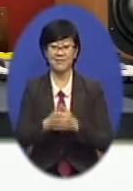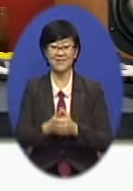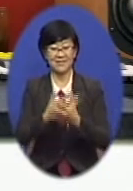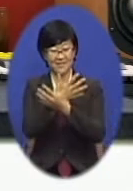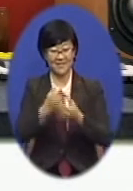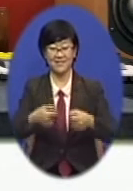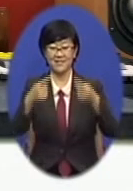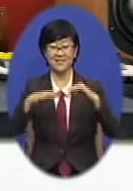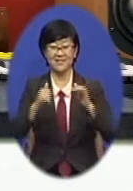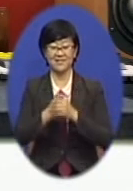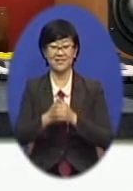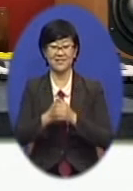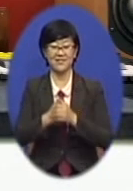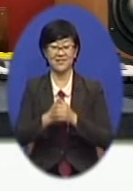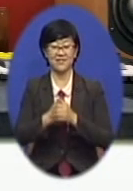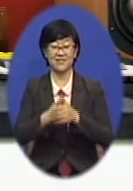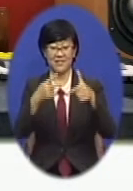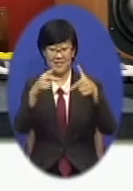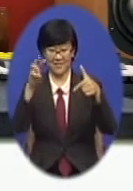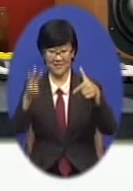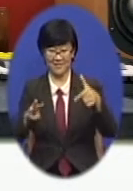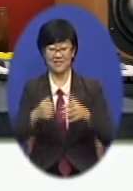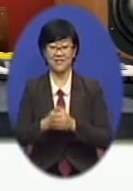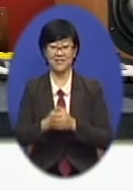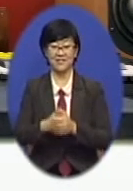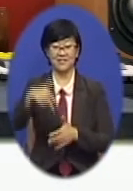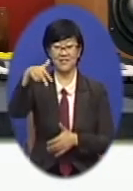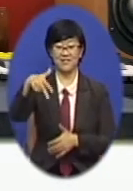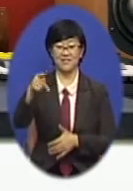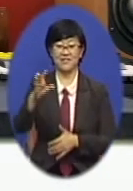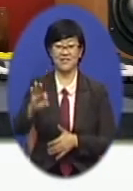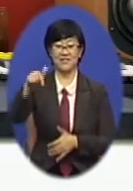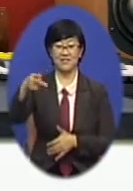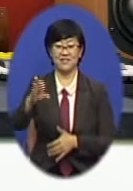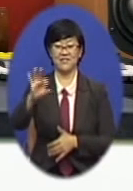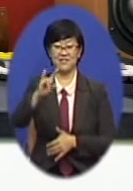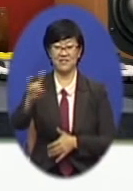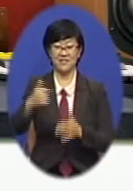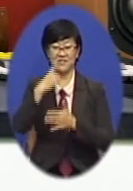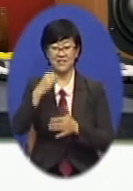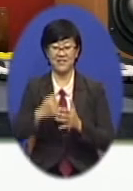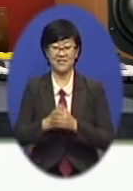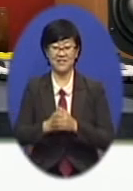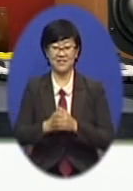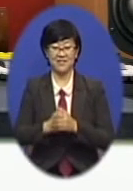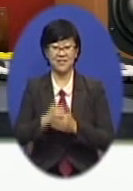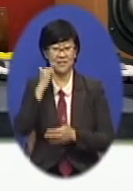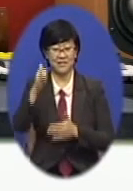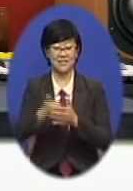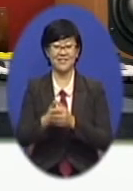예약 참가자입니다. 네, 인천 남구로 갑니다. 정경의 어머님 만나보겠습니다.